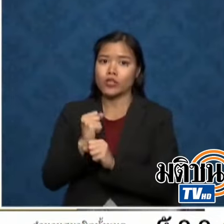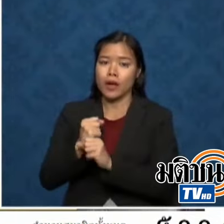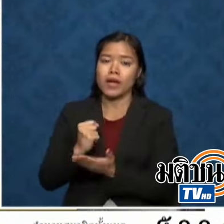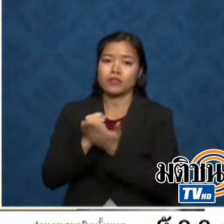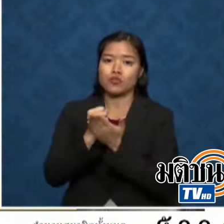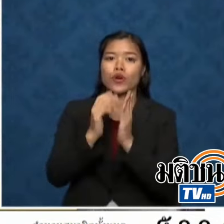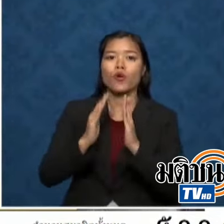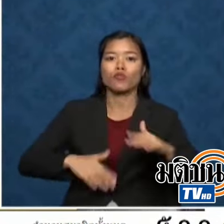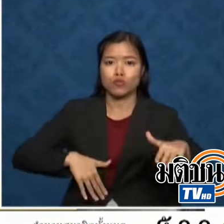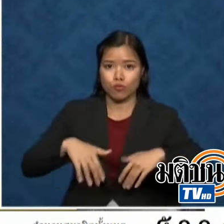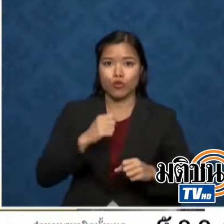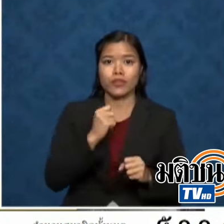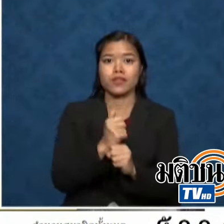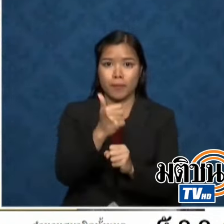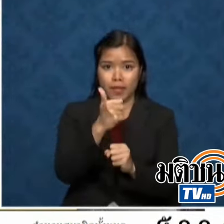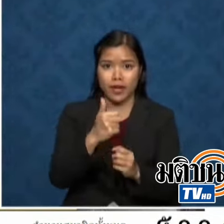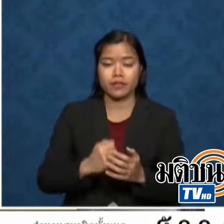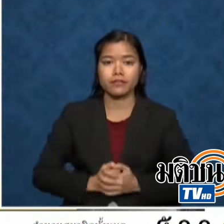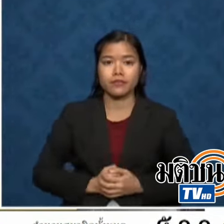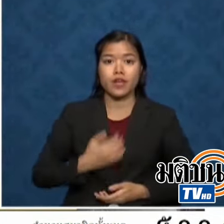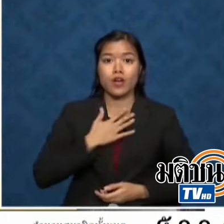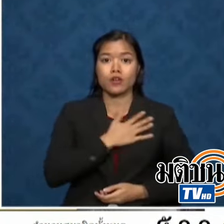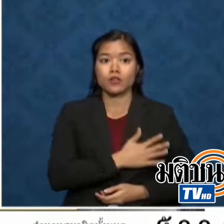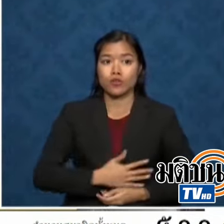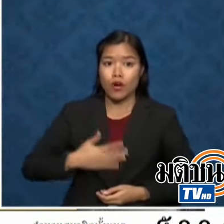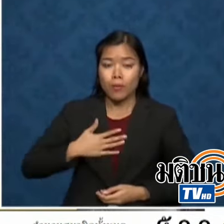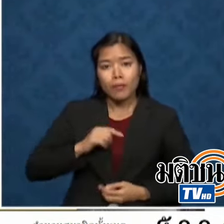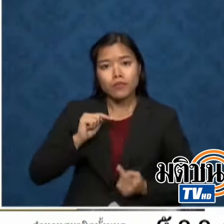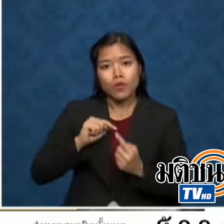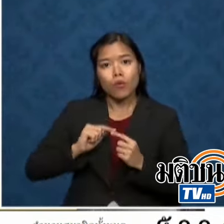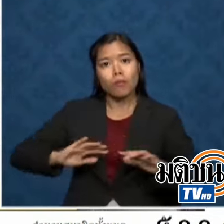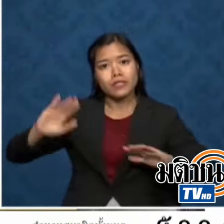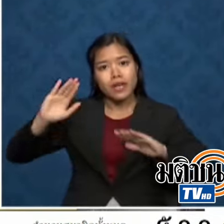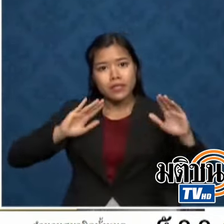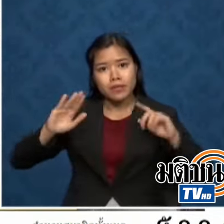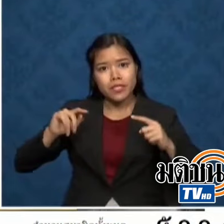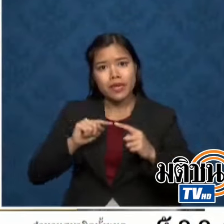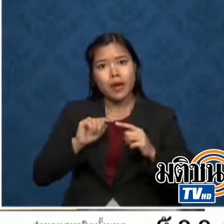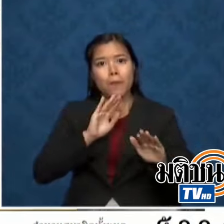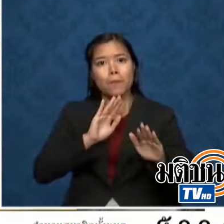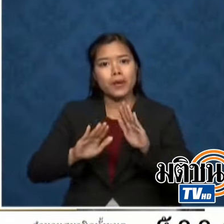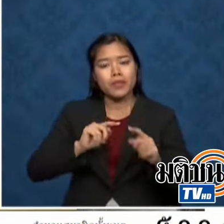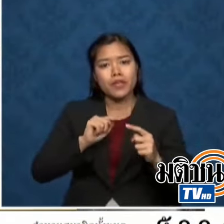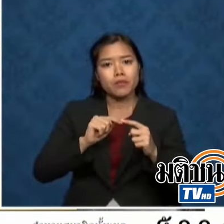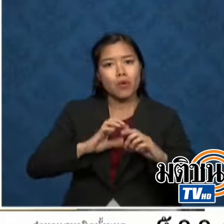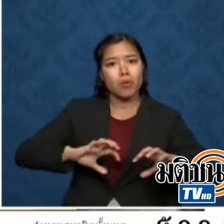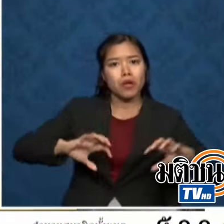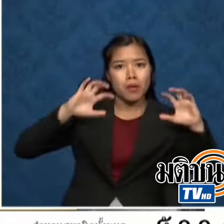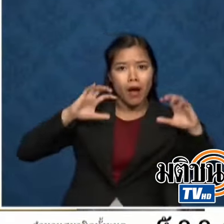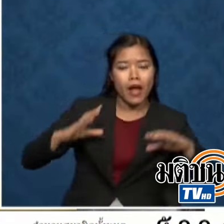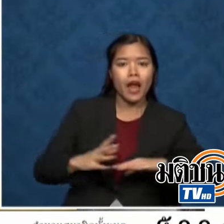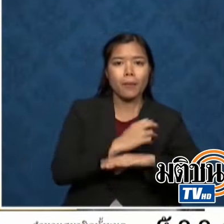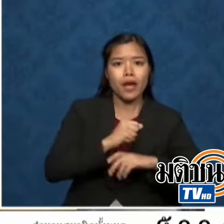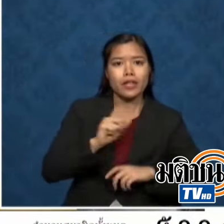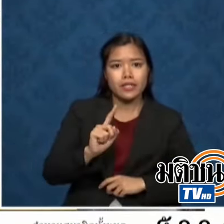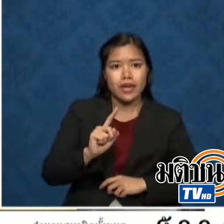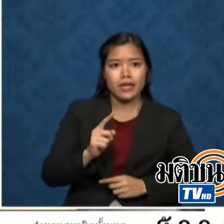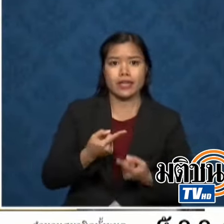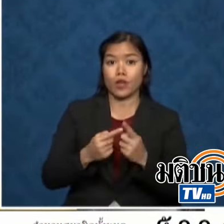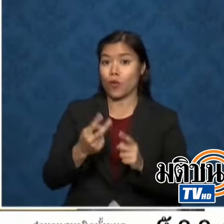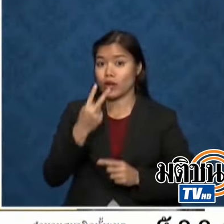ประชาชนได้สุขภาพของประชาธิปไตยไม่ได้วัดอยู่ที่ว่ารัฐบาลนั้นมีอำนาจเบ็ดเสร็จแค่ไหนแต่อยู่ที่ว่าฝ่ายค้าน